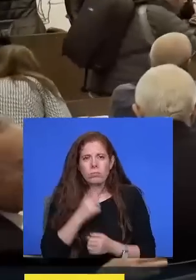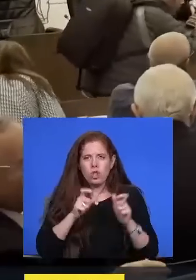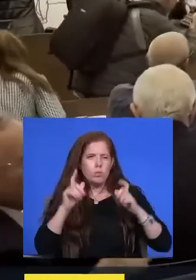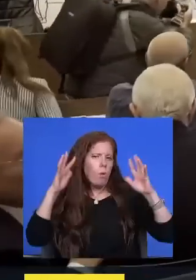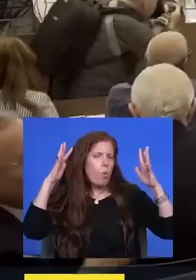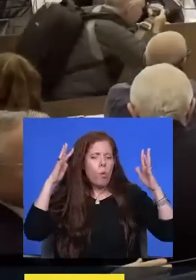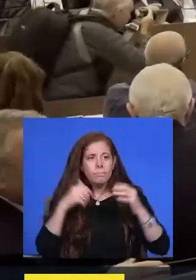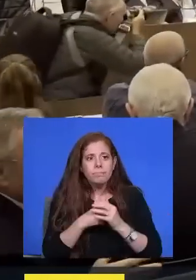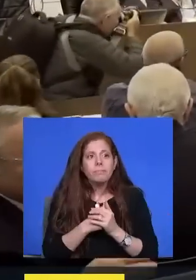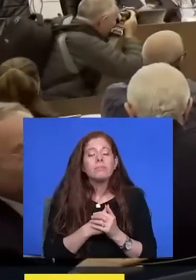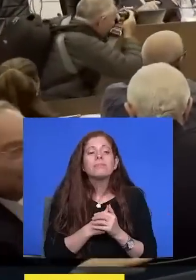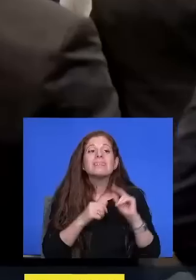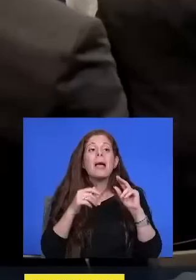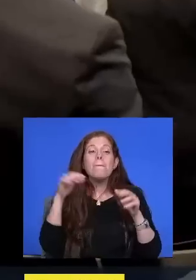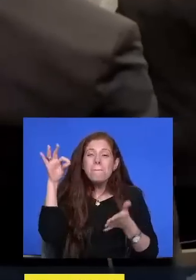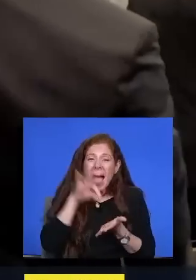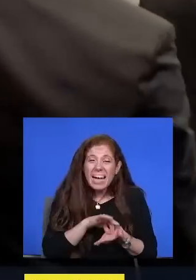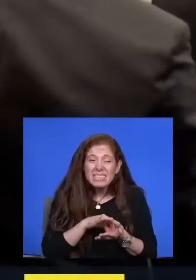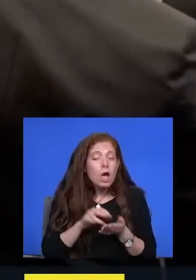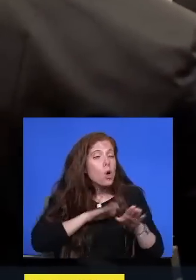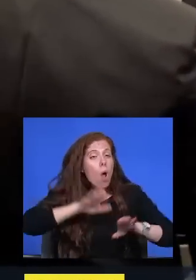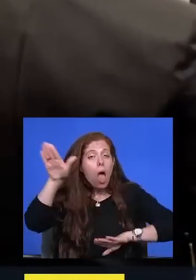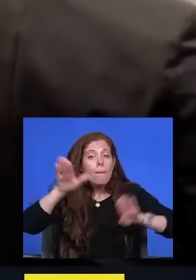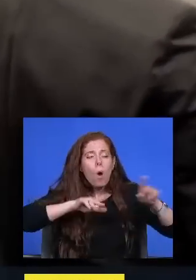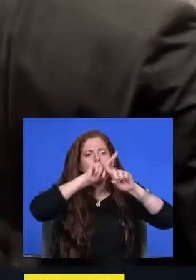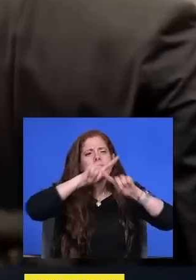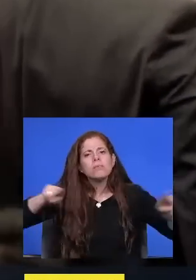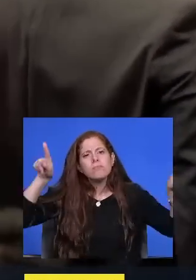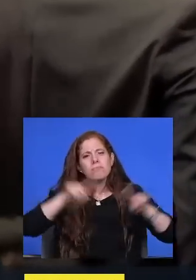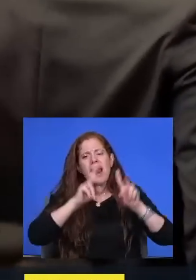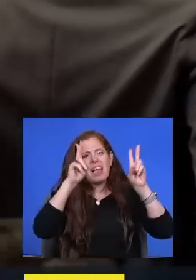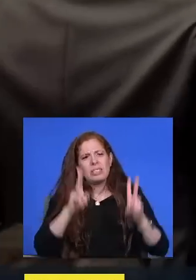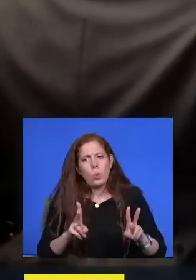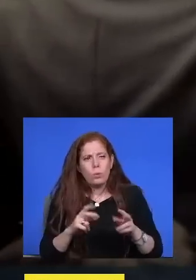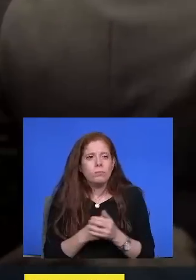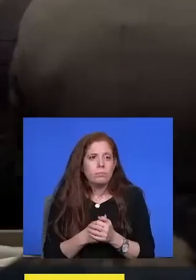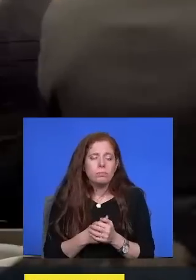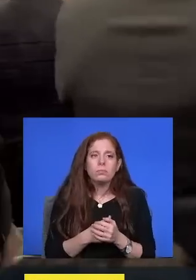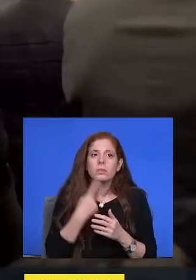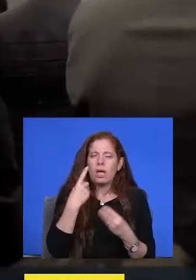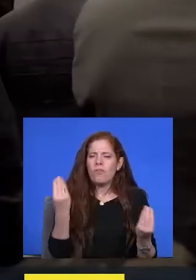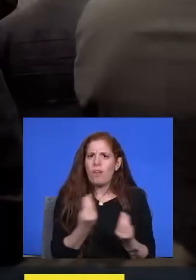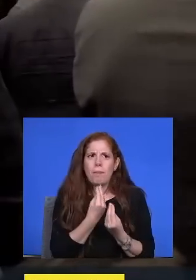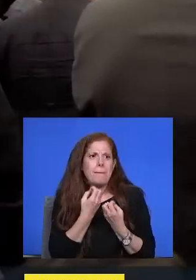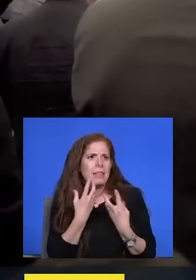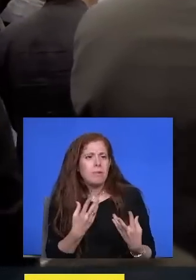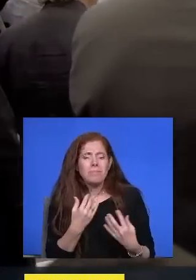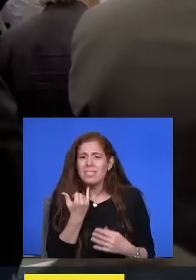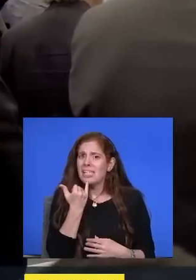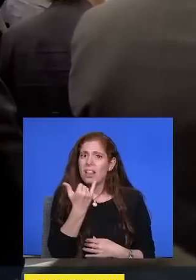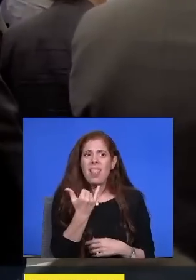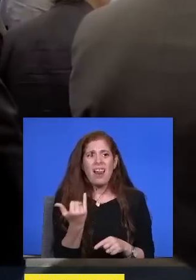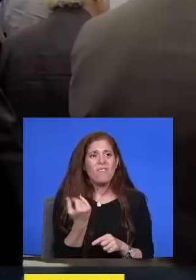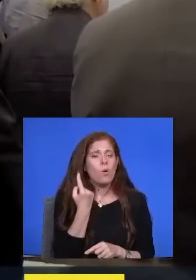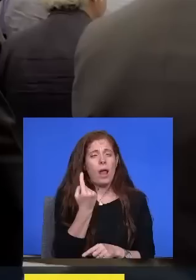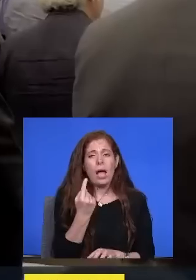תעצרו מהרגע הזה את כל ההמראות. זה אחד המחזות המדהימים שנראו כאן. שיחת טלפון ספונטנית אחת, פנחס